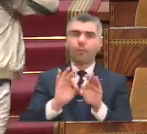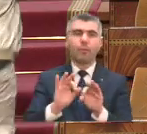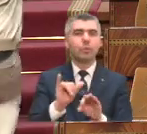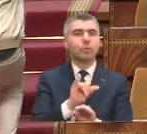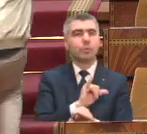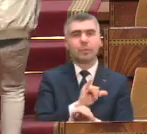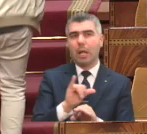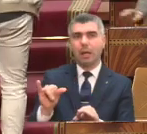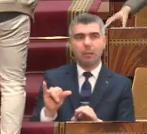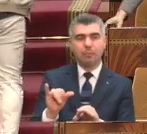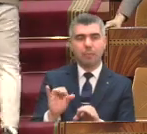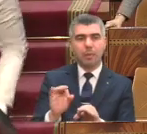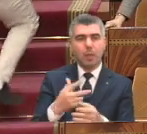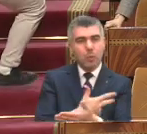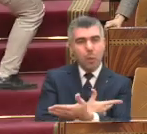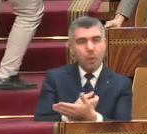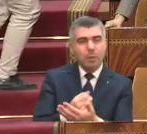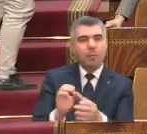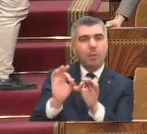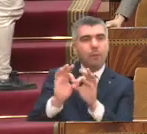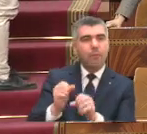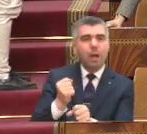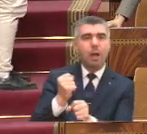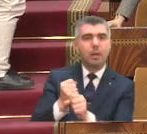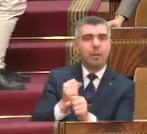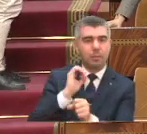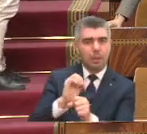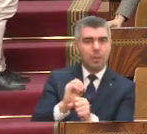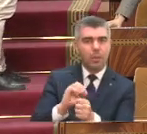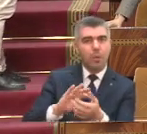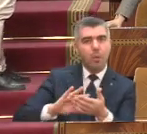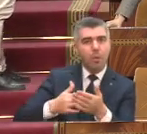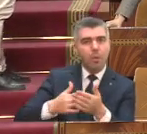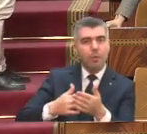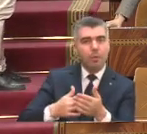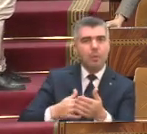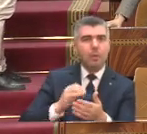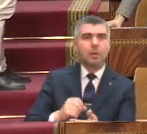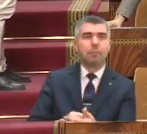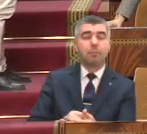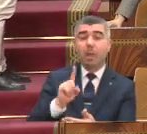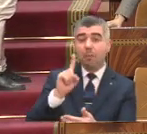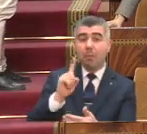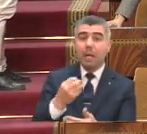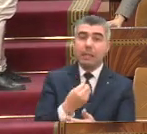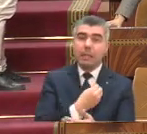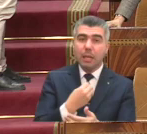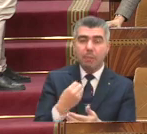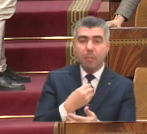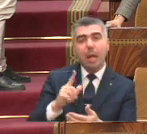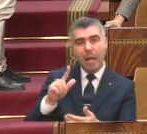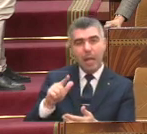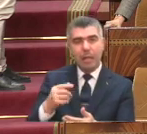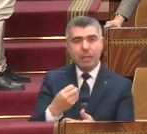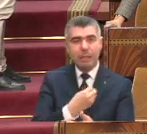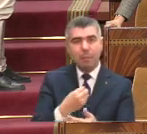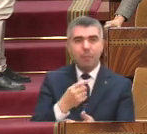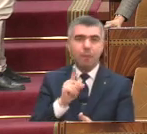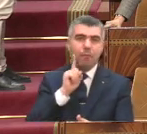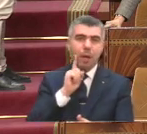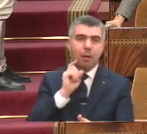لابوراتوار ديالو ما خدامش، ولا حتى ليكوغرافي ديال القلب، رغم ان هذا السبيطار فيه طبيبه ديال القلب ولكن ما